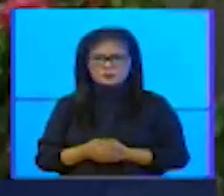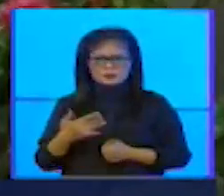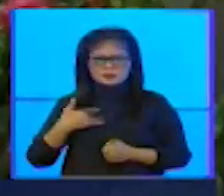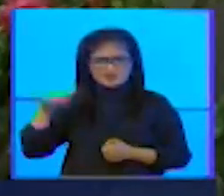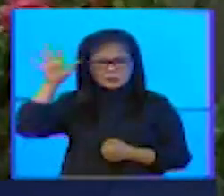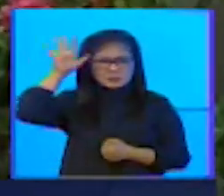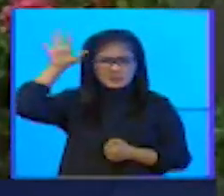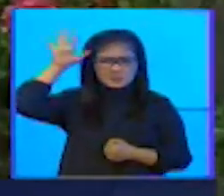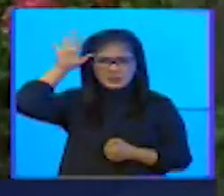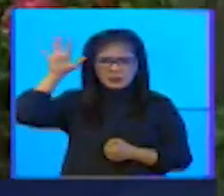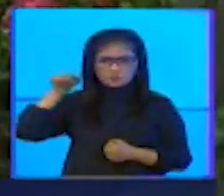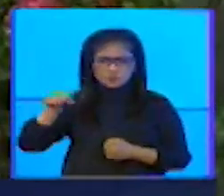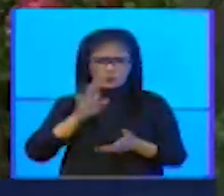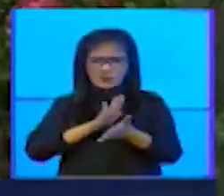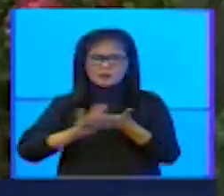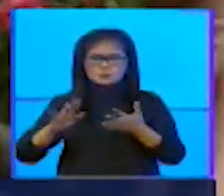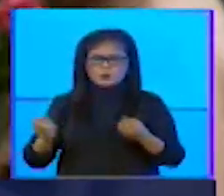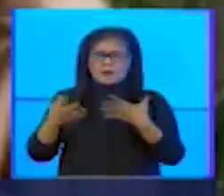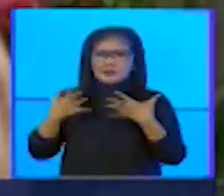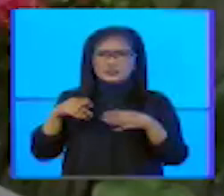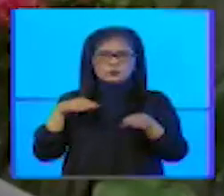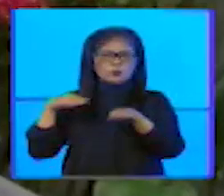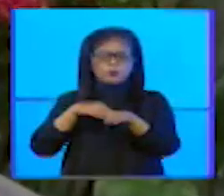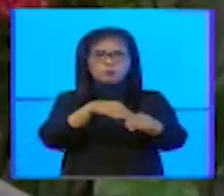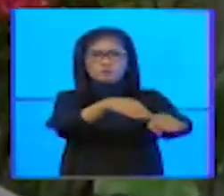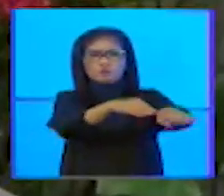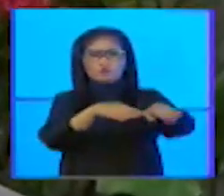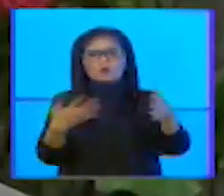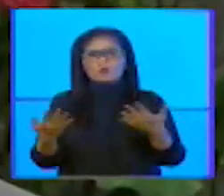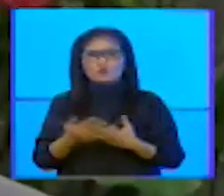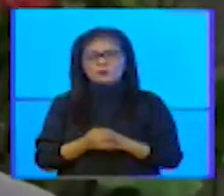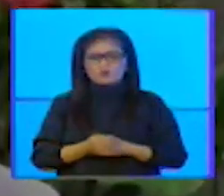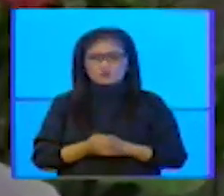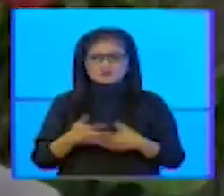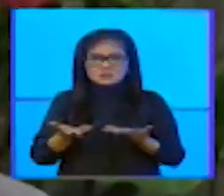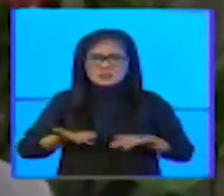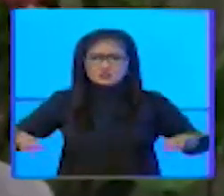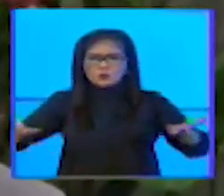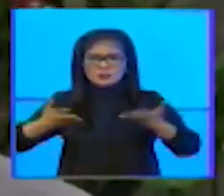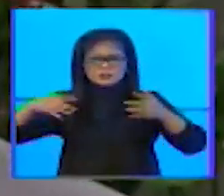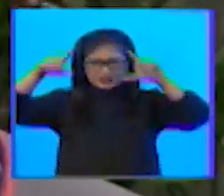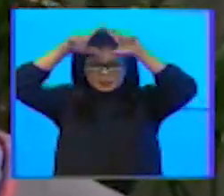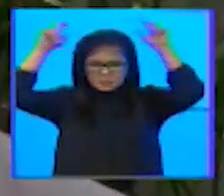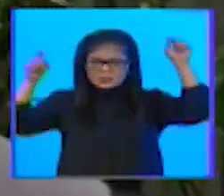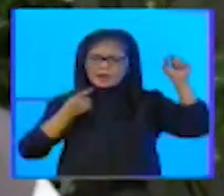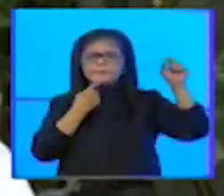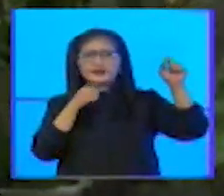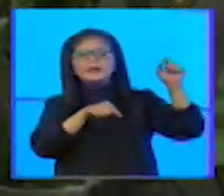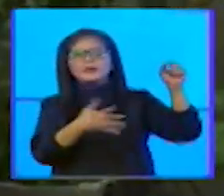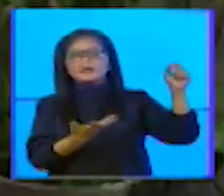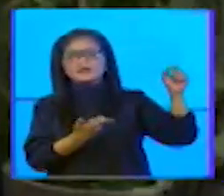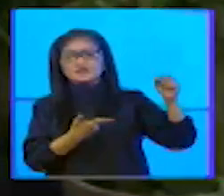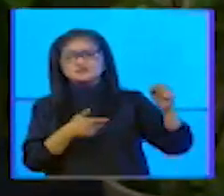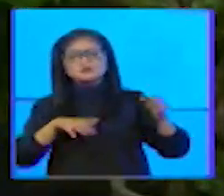di dalam, hancur mobil saya juga paling dalam. Ini kondisinya taksinya lagi pada mengisi pom bensin, lagi ya, ngisi bensin lagi semuanya.